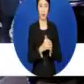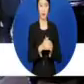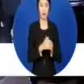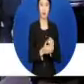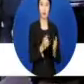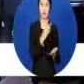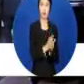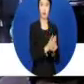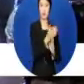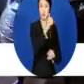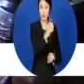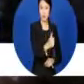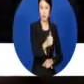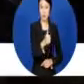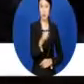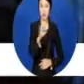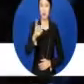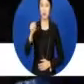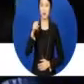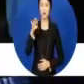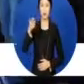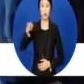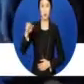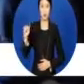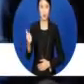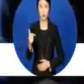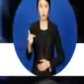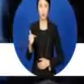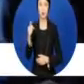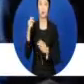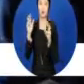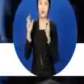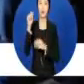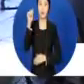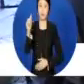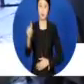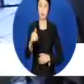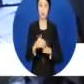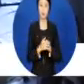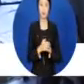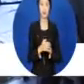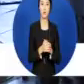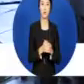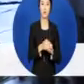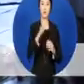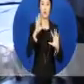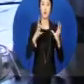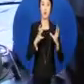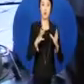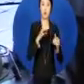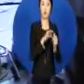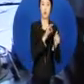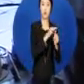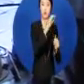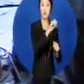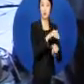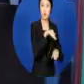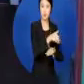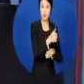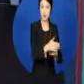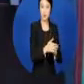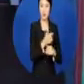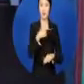이해운 유관순 열사 기념사업회장을 비롯해 국가보훈처 차장, 대전지방보훈청장,